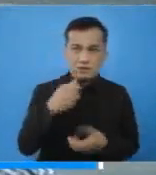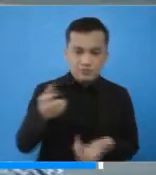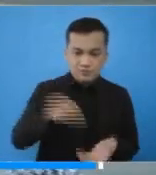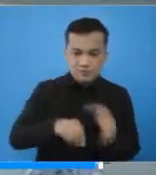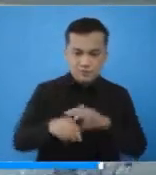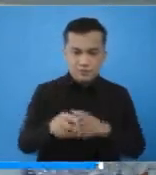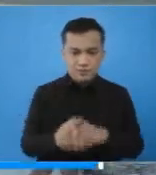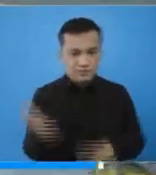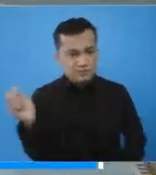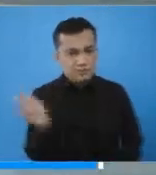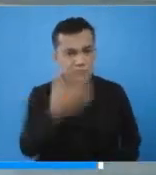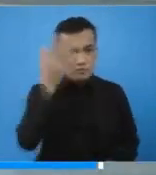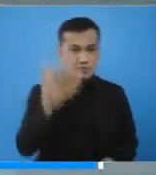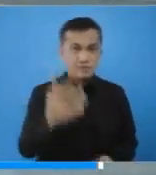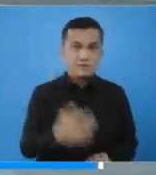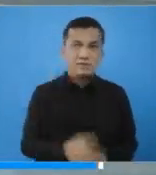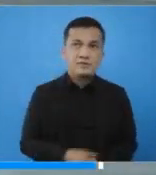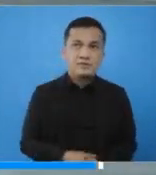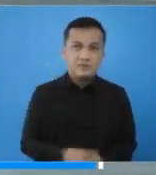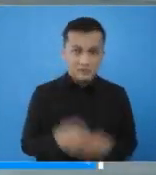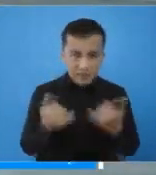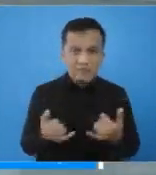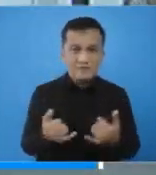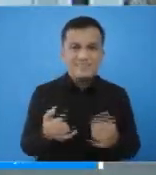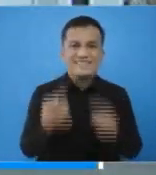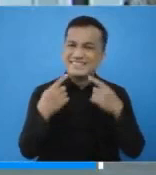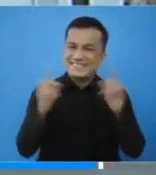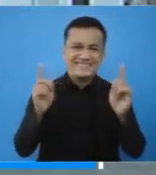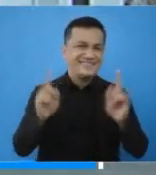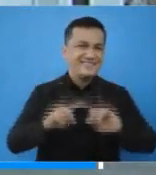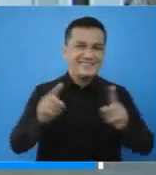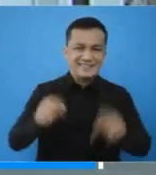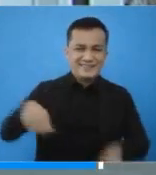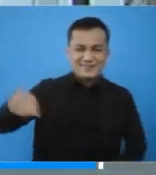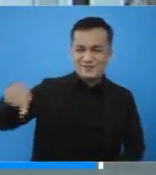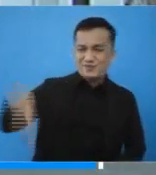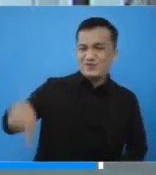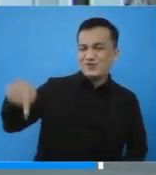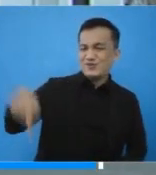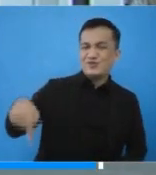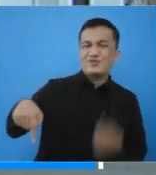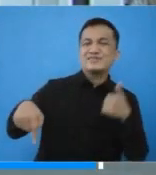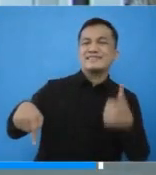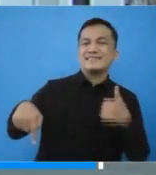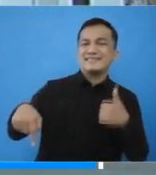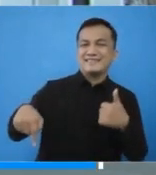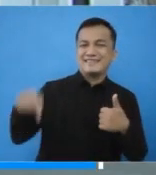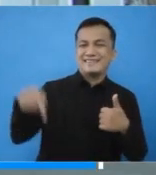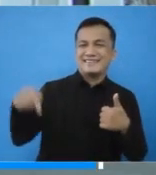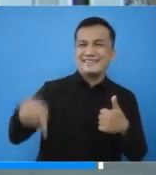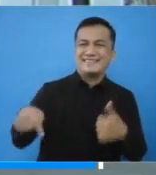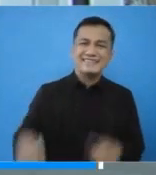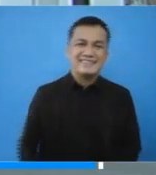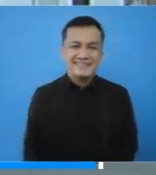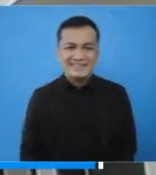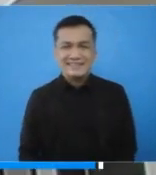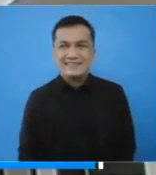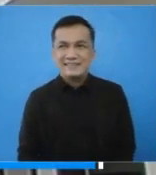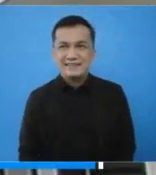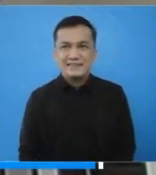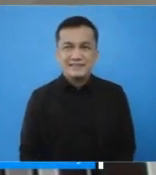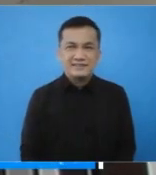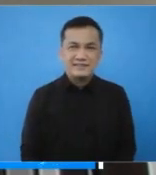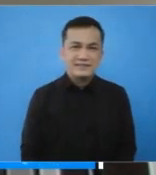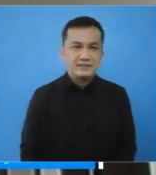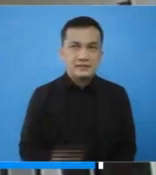Hindi nga lang siya libre, pero sa halagang 2,000 to 3,000 pesos kada buwan na babayaran sa loob ng 50 years,